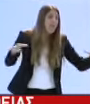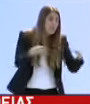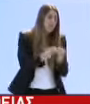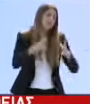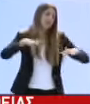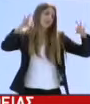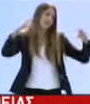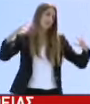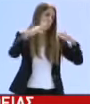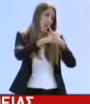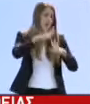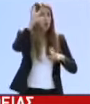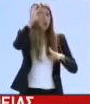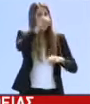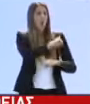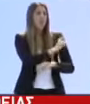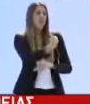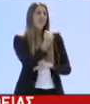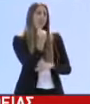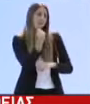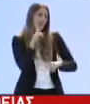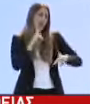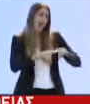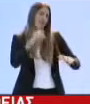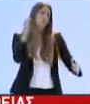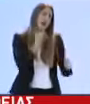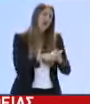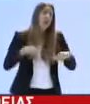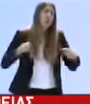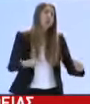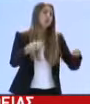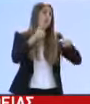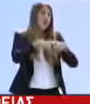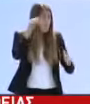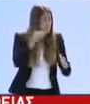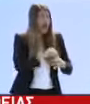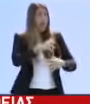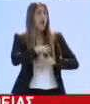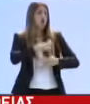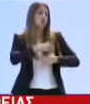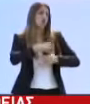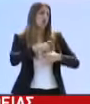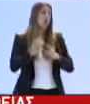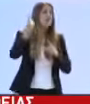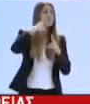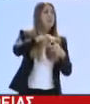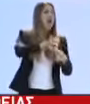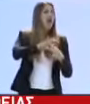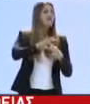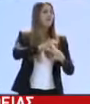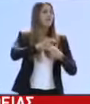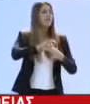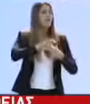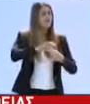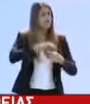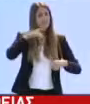μάχη για να δυναμώσουμε ξανά την Ελλάδα, να της δώσουμε οξυγόνο, γεμάτη αυτοπεποίθηση για την Ελλάδα